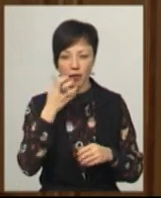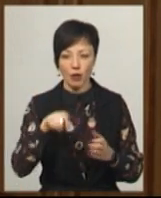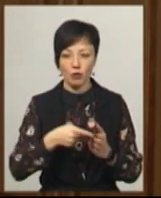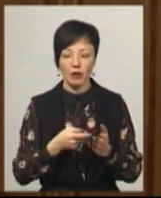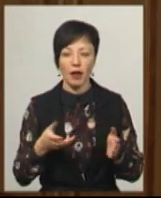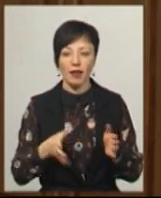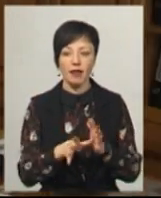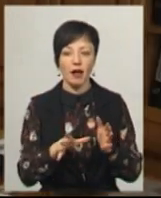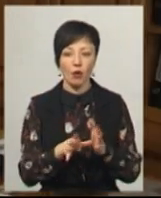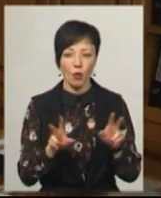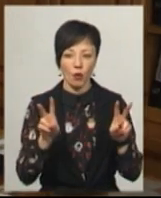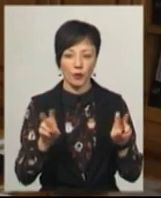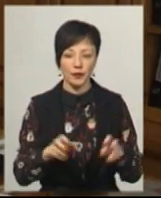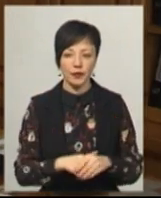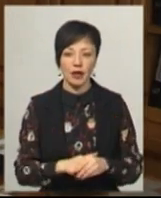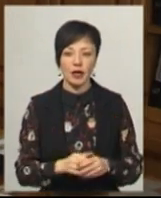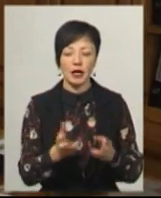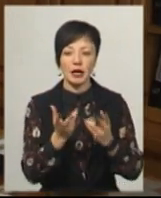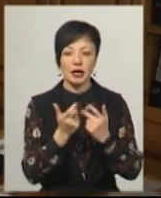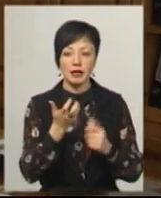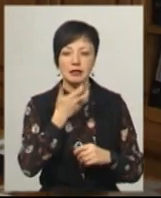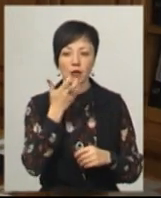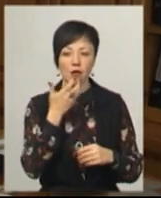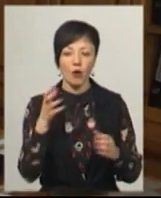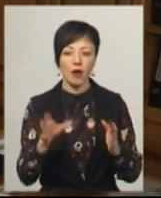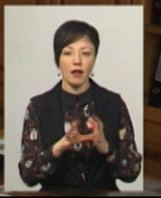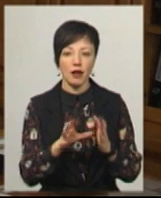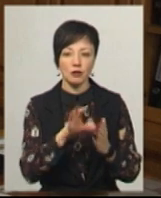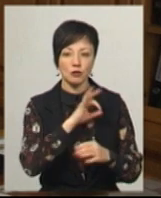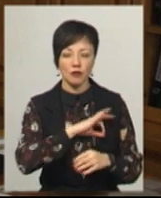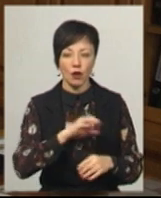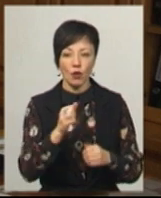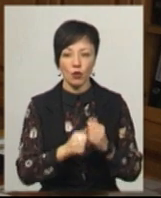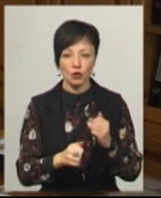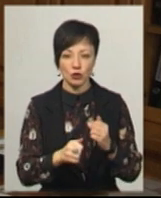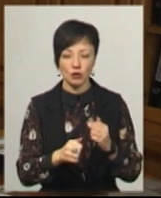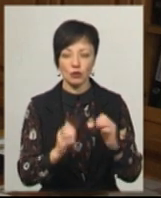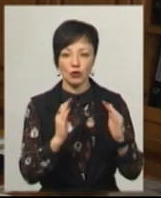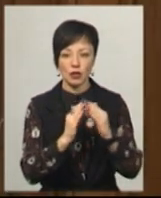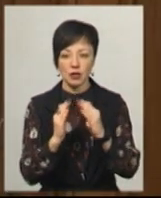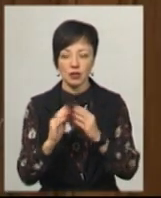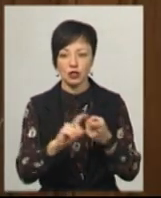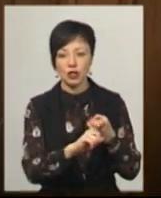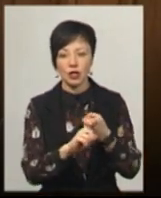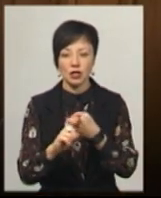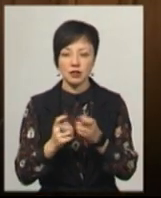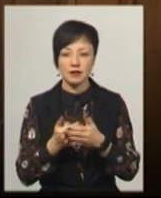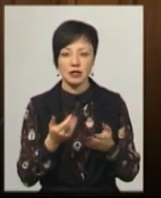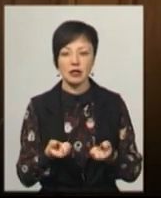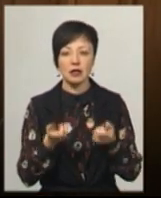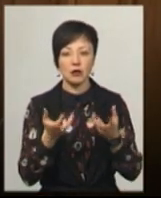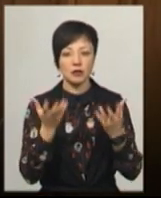Хмельницьктеплокомуненерго Борис Кизима. Кількість теплової енергії, яку споживає кожен житловий будинок, залежить від кількості